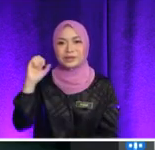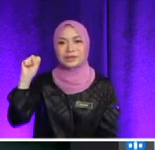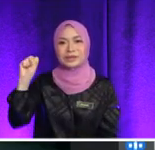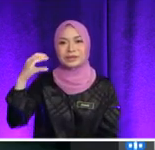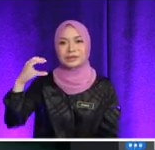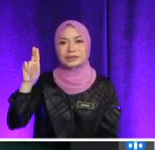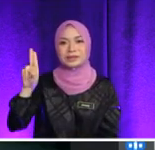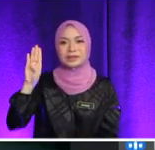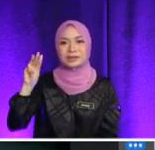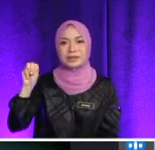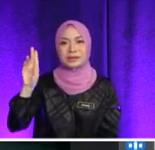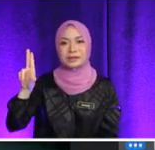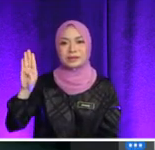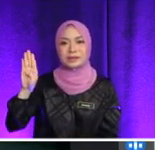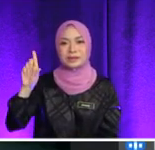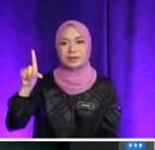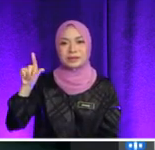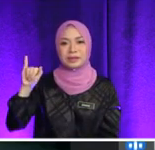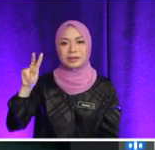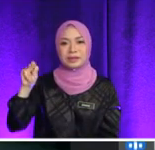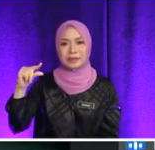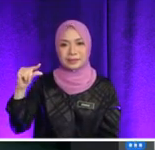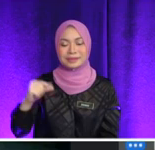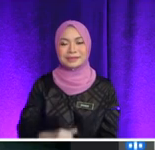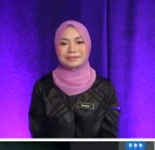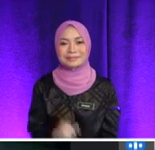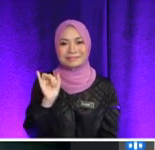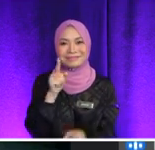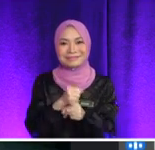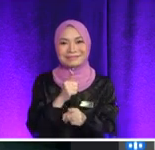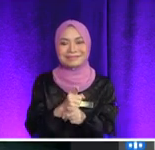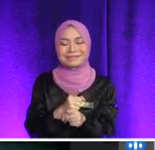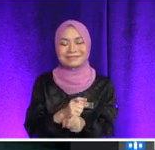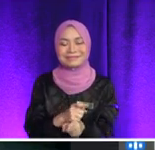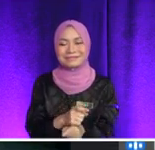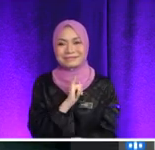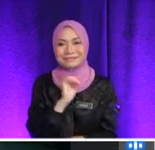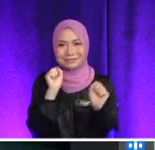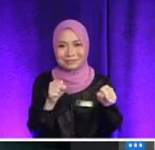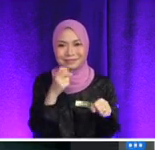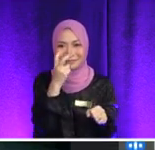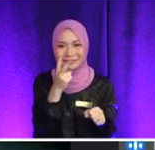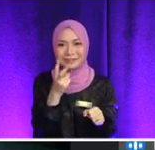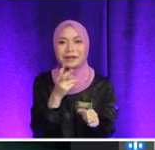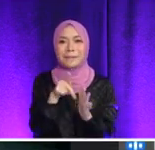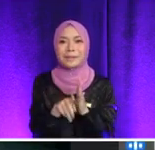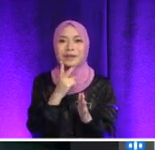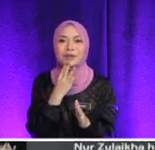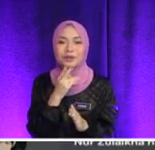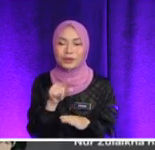oke betul Kita boleh lihat penggunaan warna terang yang jelas supaya